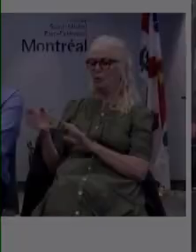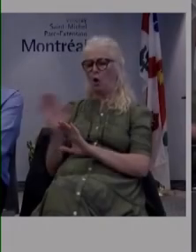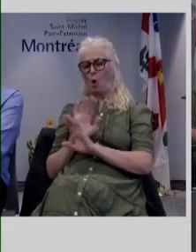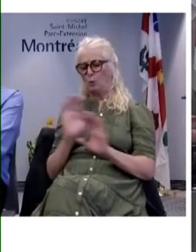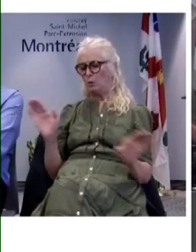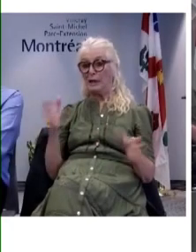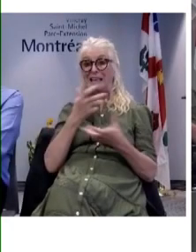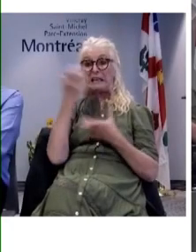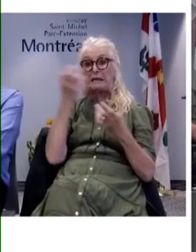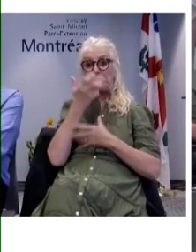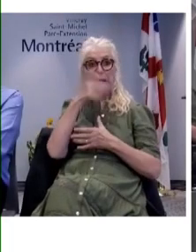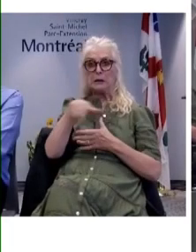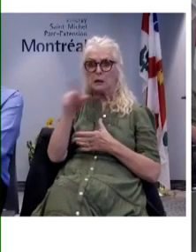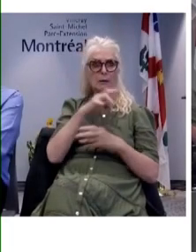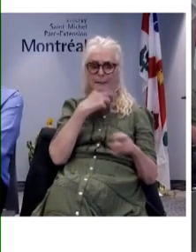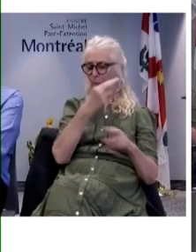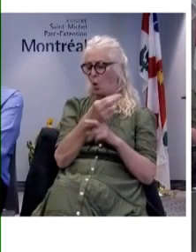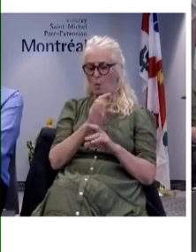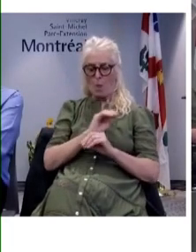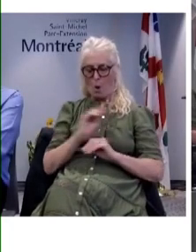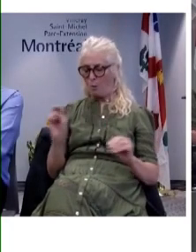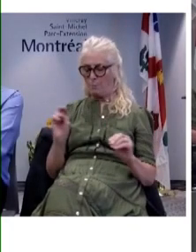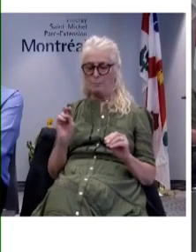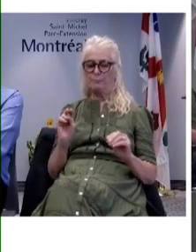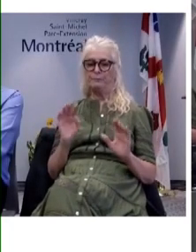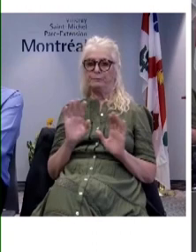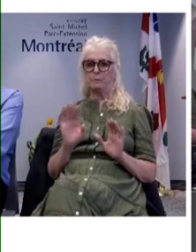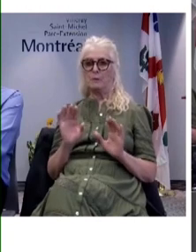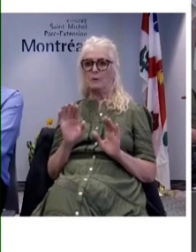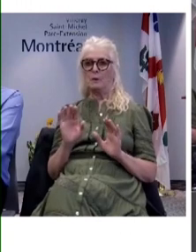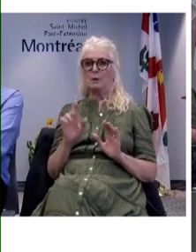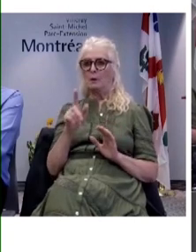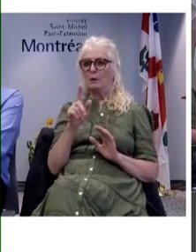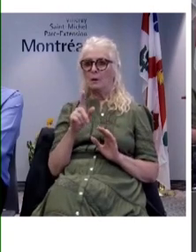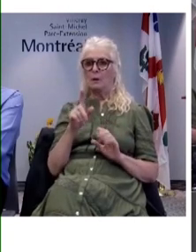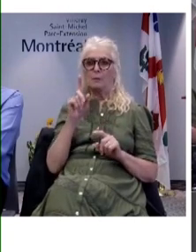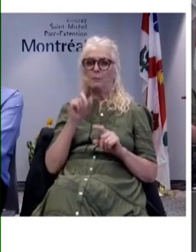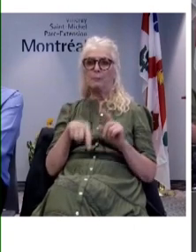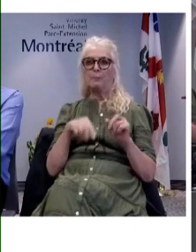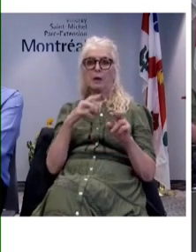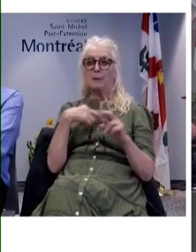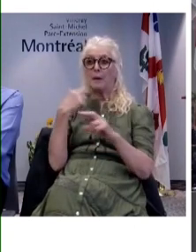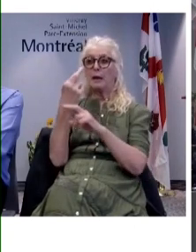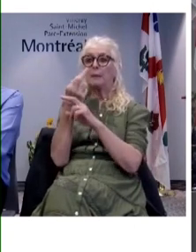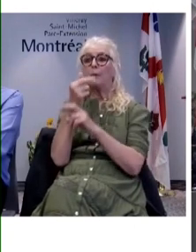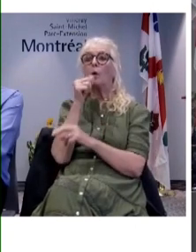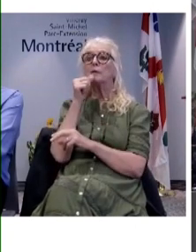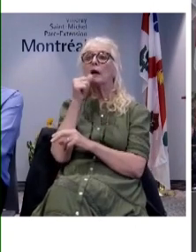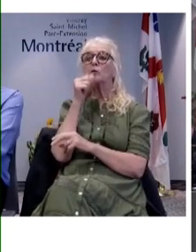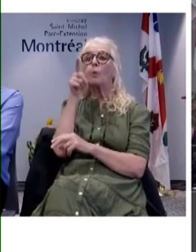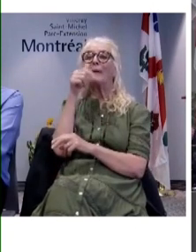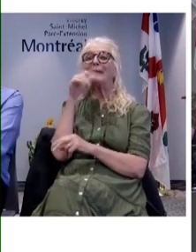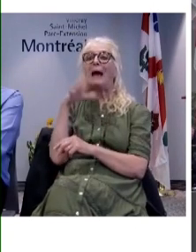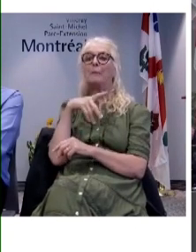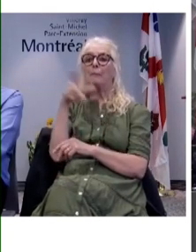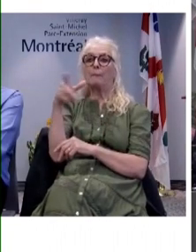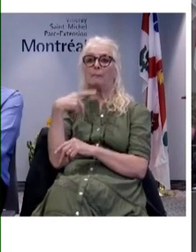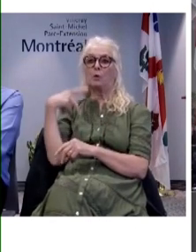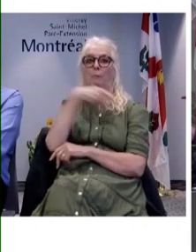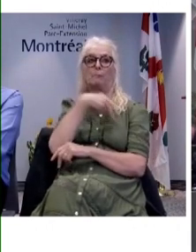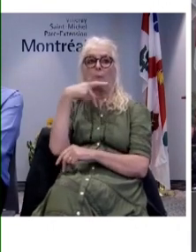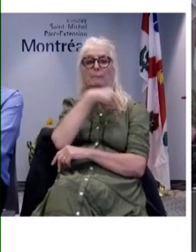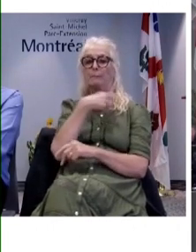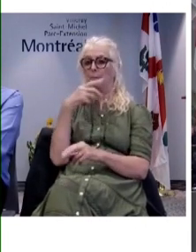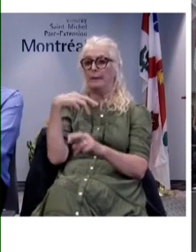et maintenant je pense que malheureusement madame j'ai pas pu répondre à votre question convenablement j'ai été interrompu je